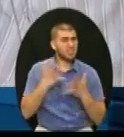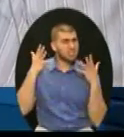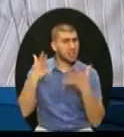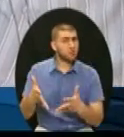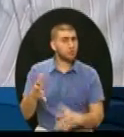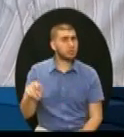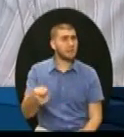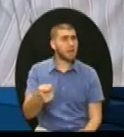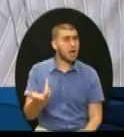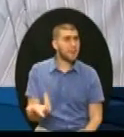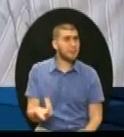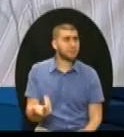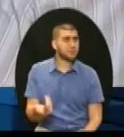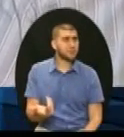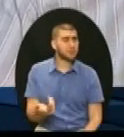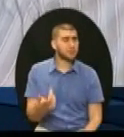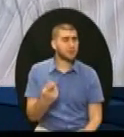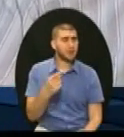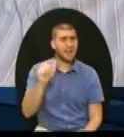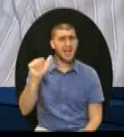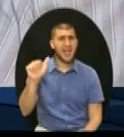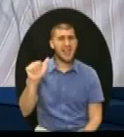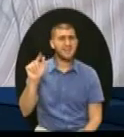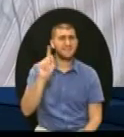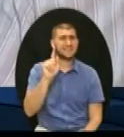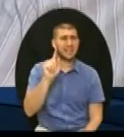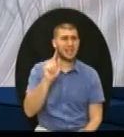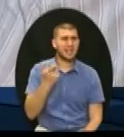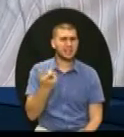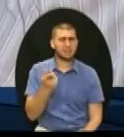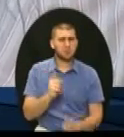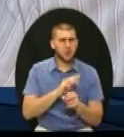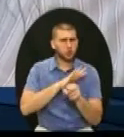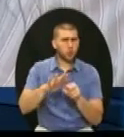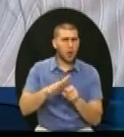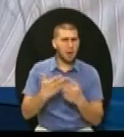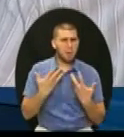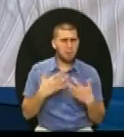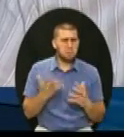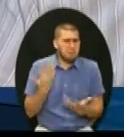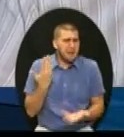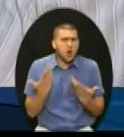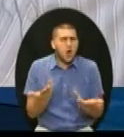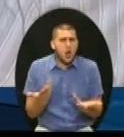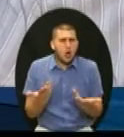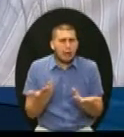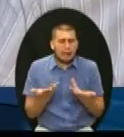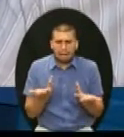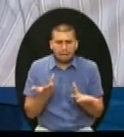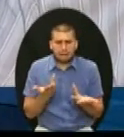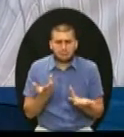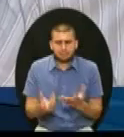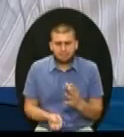את אלי ויזל, בובת סמרטוטי מהשואה. מאיפה זה צץ? מאיזה חור? מאיזה